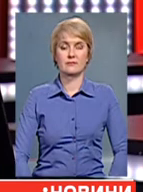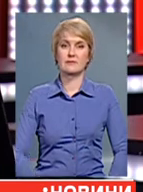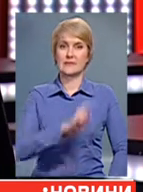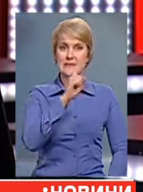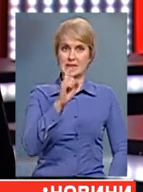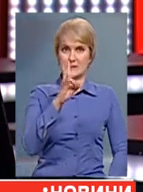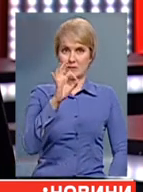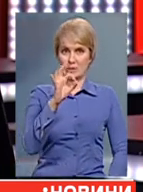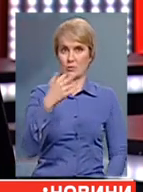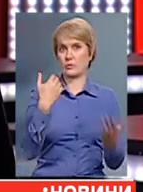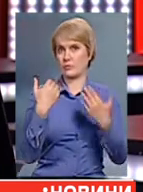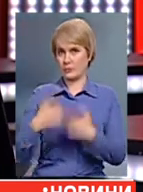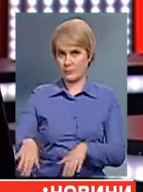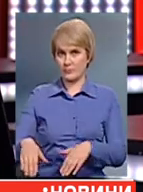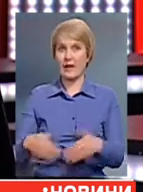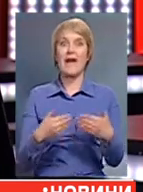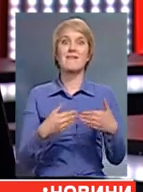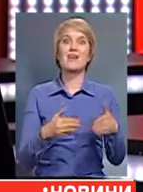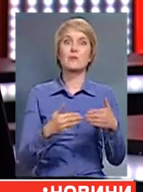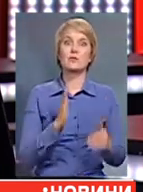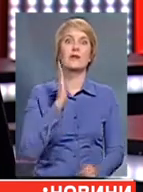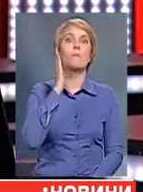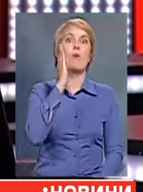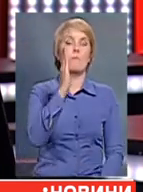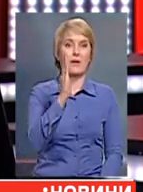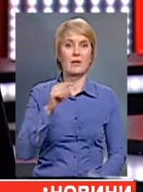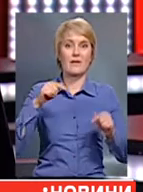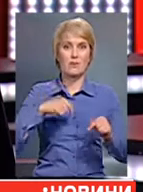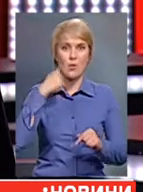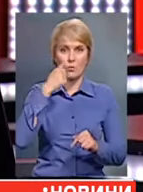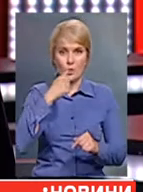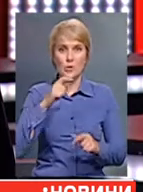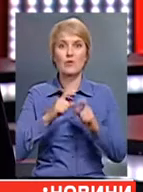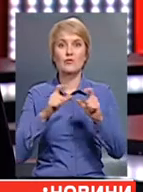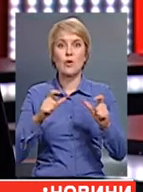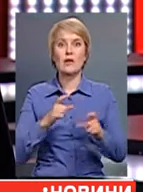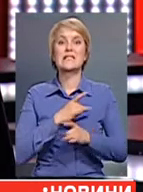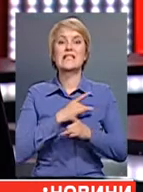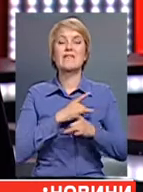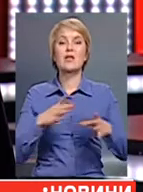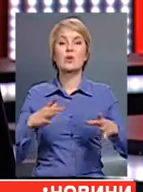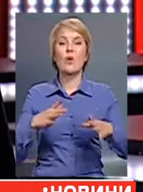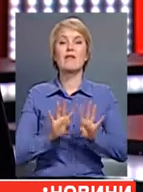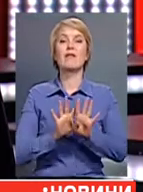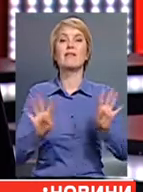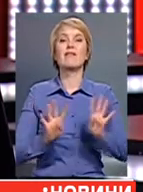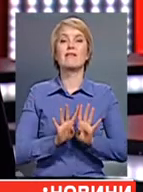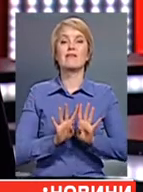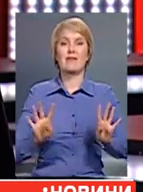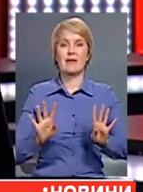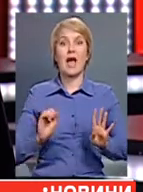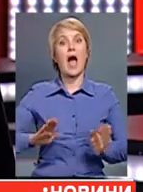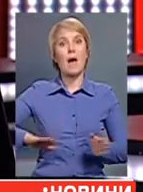ЗНО позаду, випускний попереду. Цього тижня у школах проведуть святкові лінійки, а далі випускний вечір, до якого більшість старшокласників